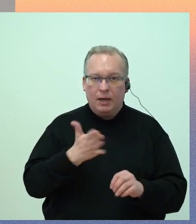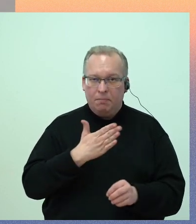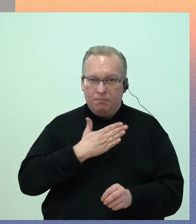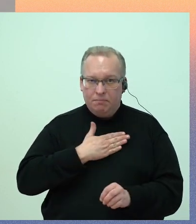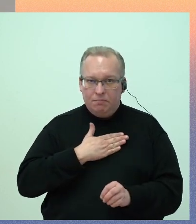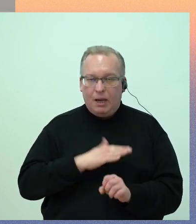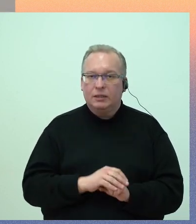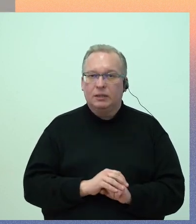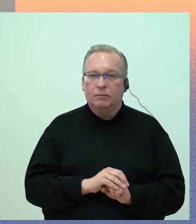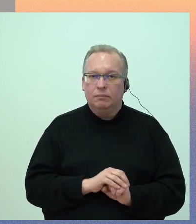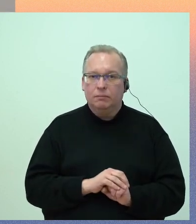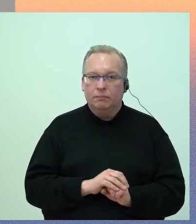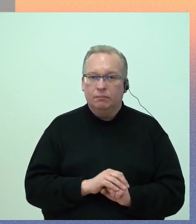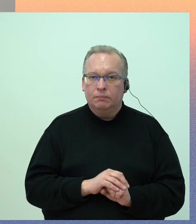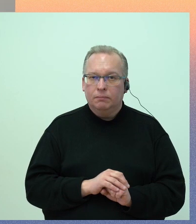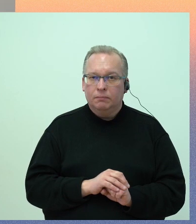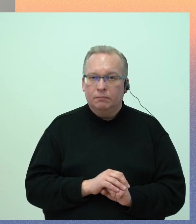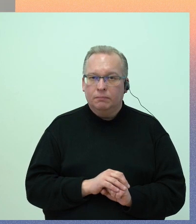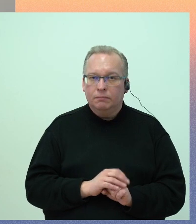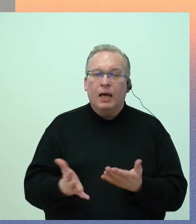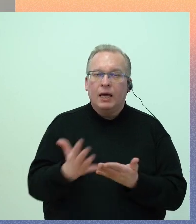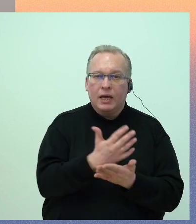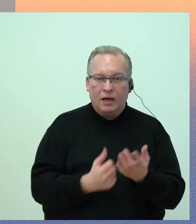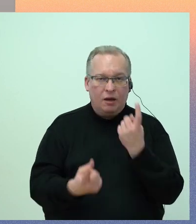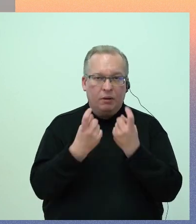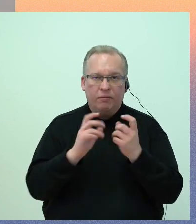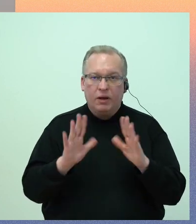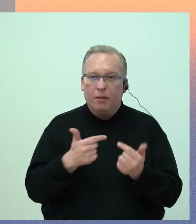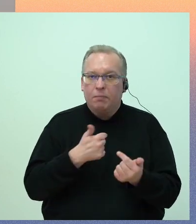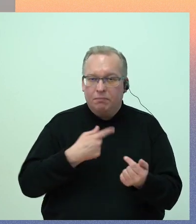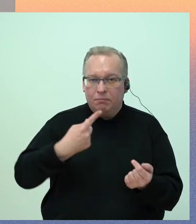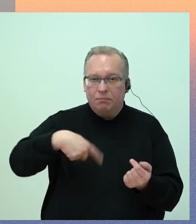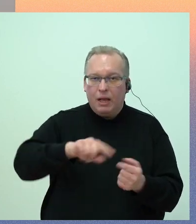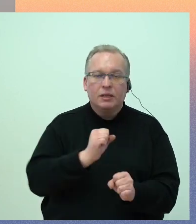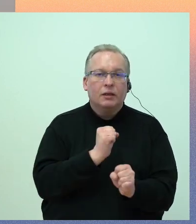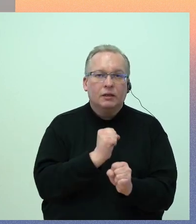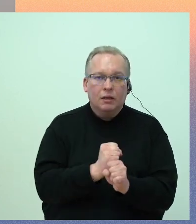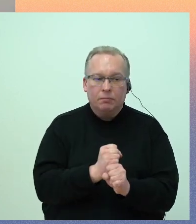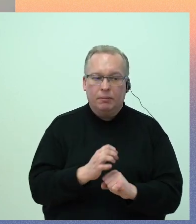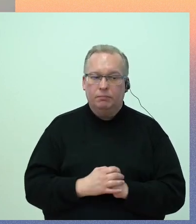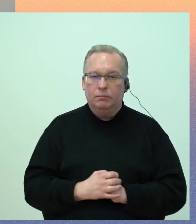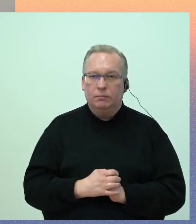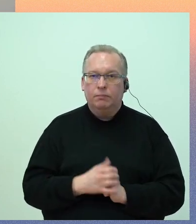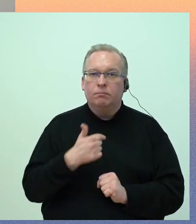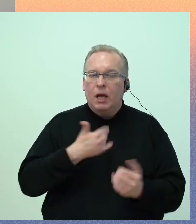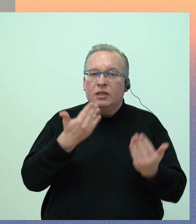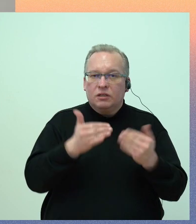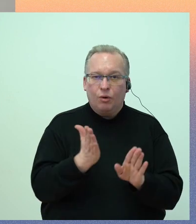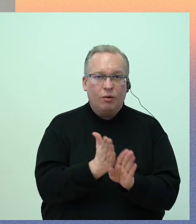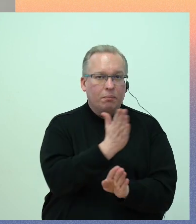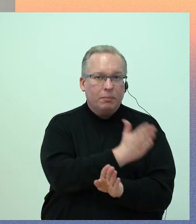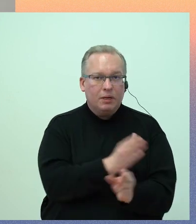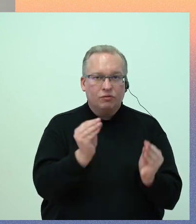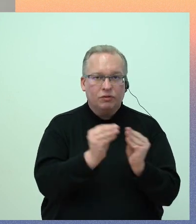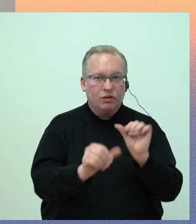mes renkame informaciją, kaip mes veikiame. Mes jau prieš